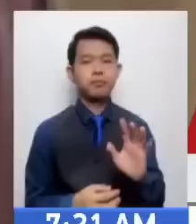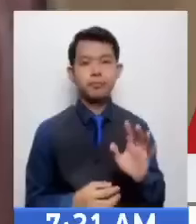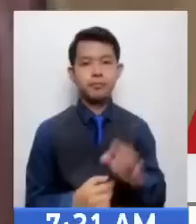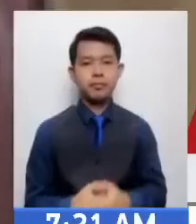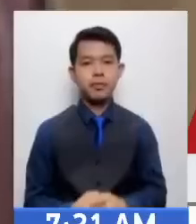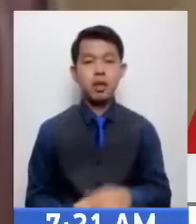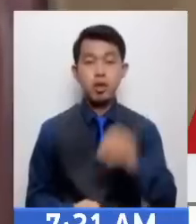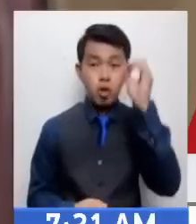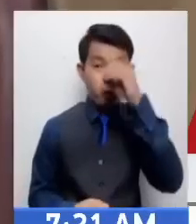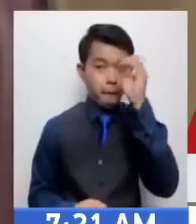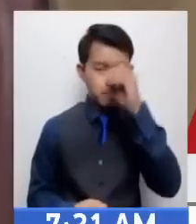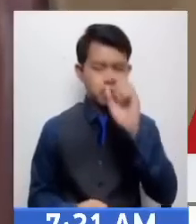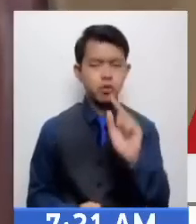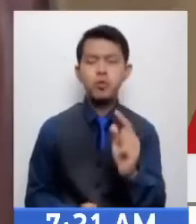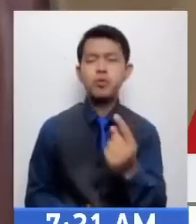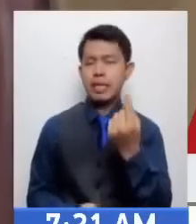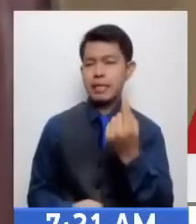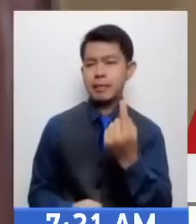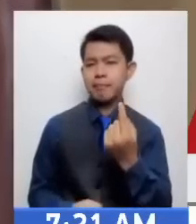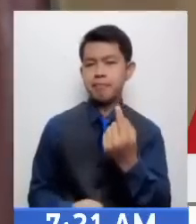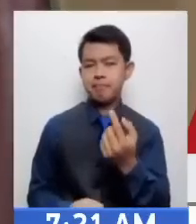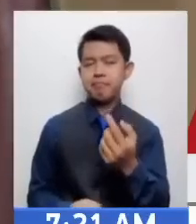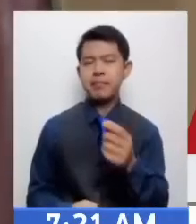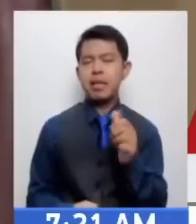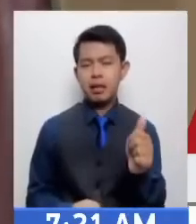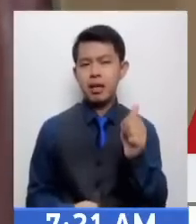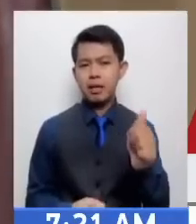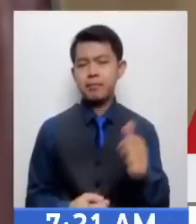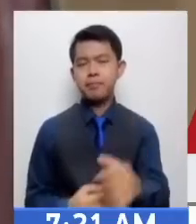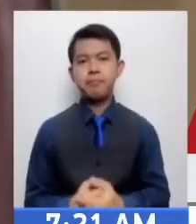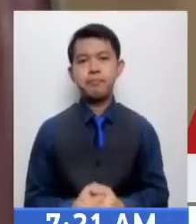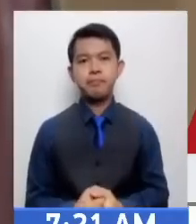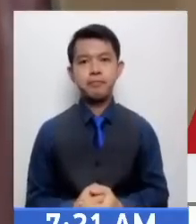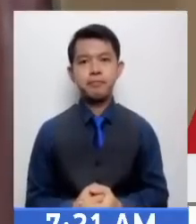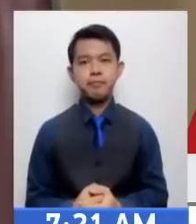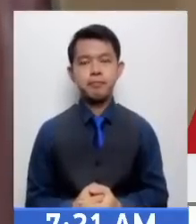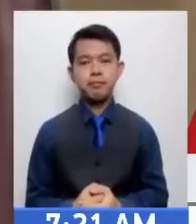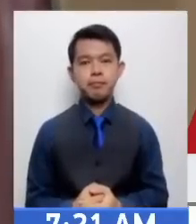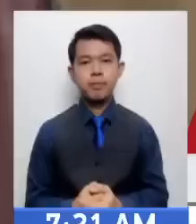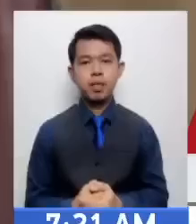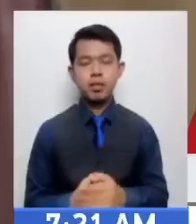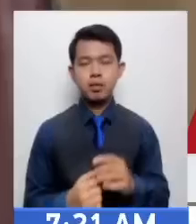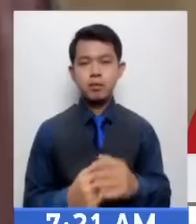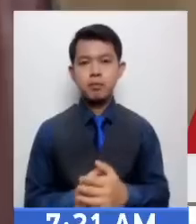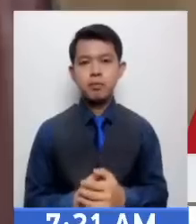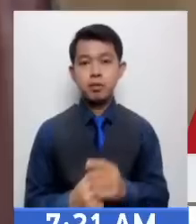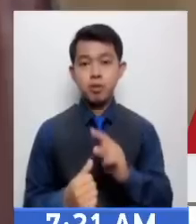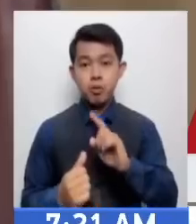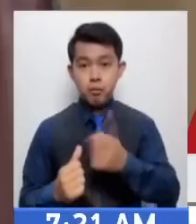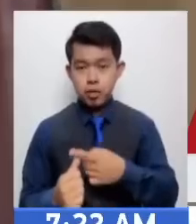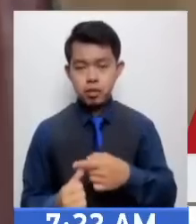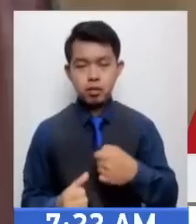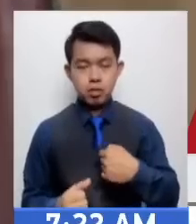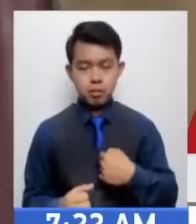niyo po, yun nga sinasabi ko, kaya po nung unang-una, ang pahayag namin is isang